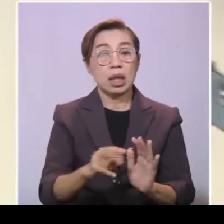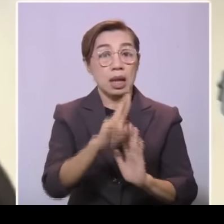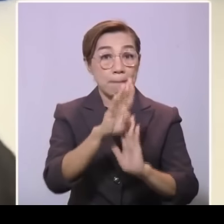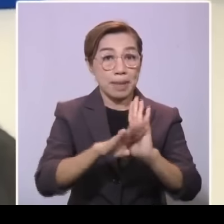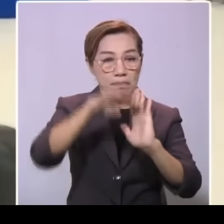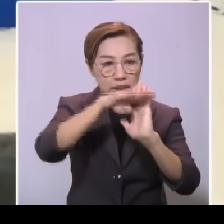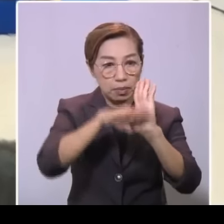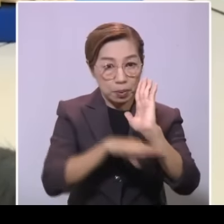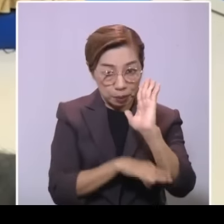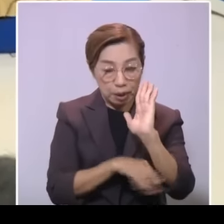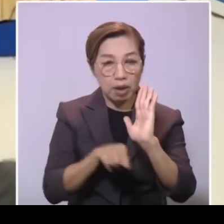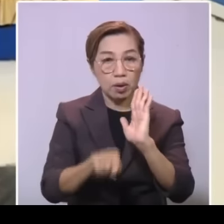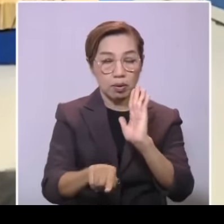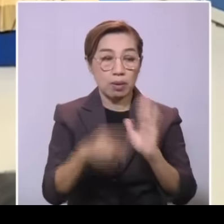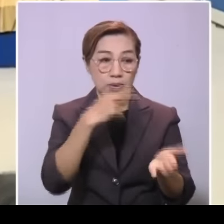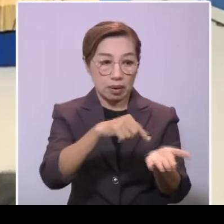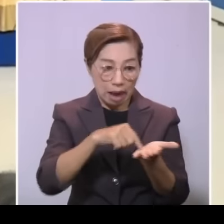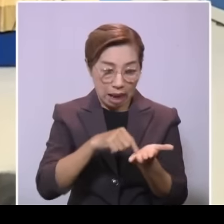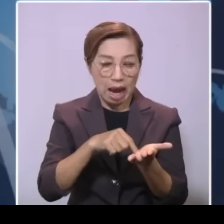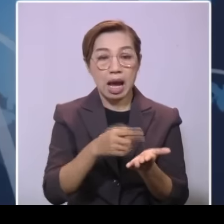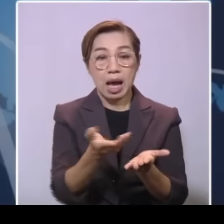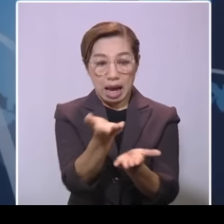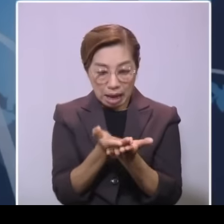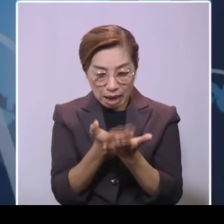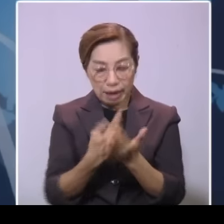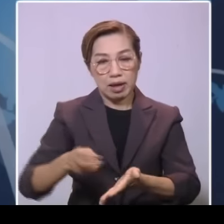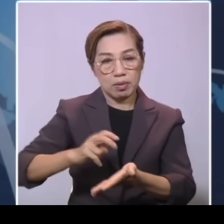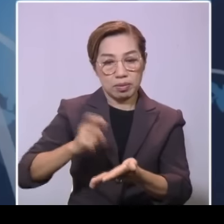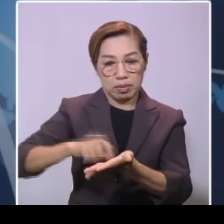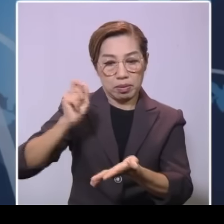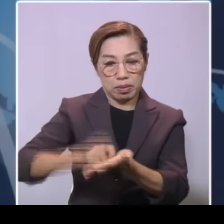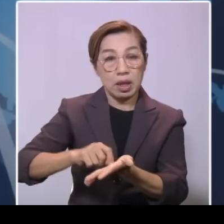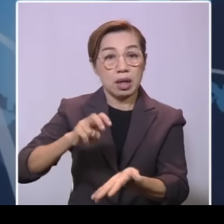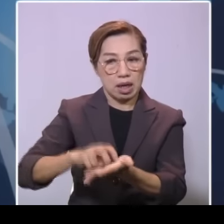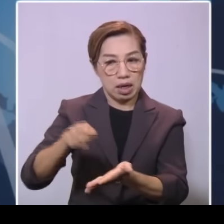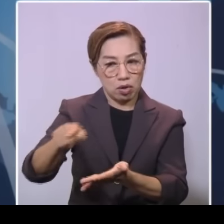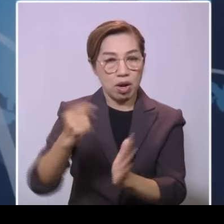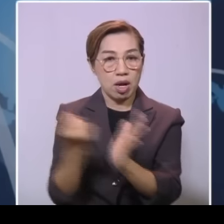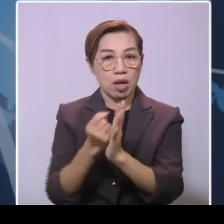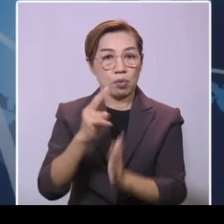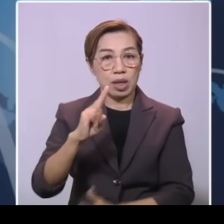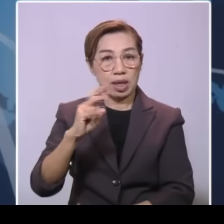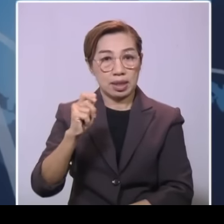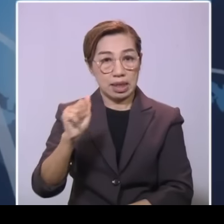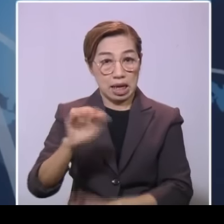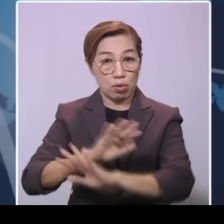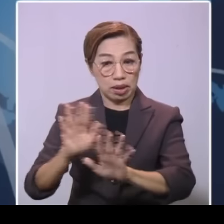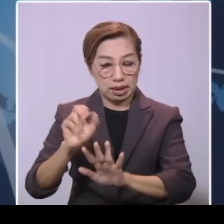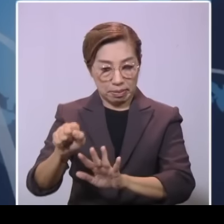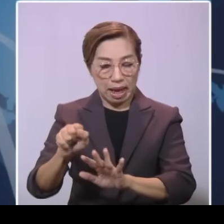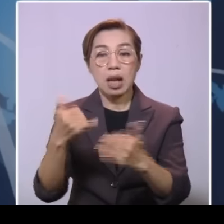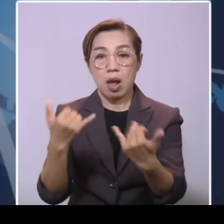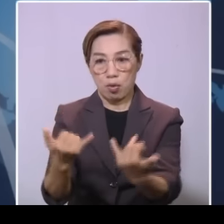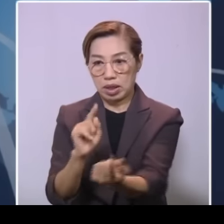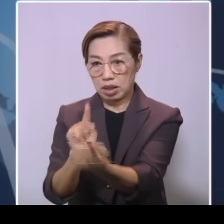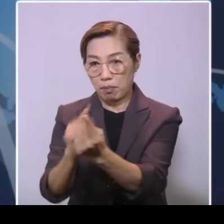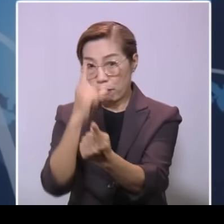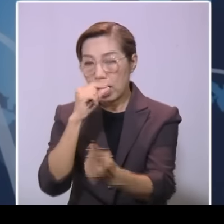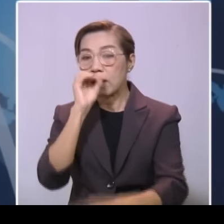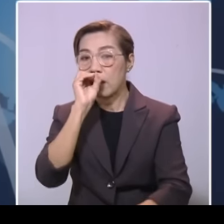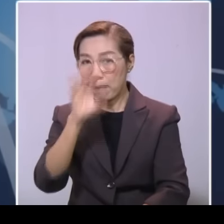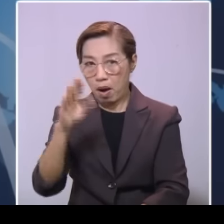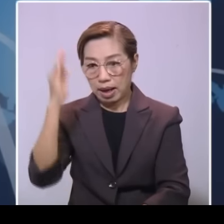จากนี้ว่าตม.จะเข้าไปแจ้งให้นายเดวิดทราบในวันนี้ว่าคุณจะถูกเพิกถอนวีซ่าแล้วแปลว่าตอนนี้เจ้าตัวอา